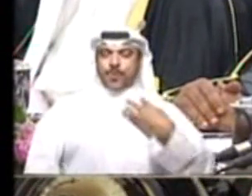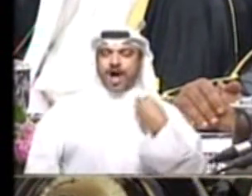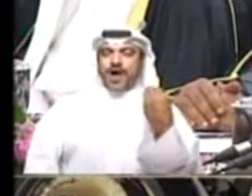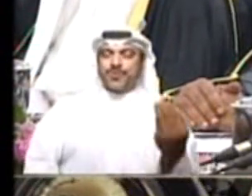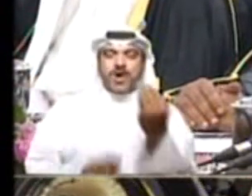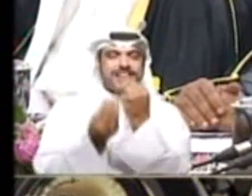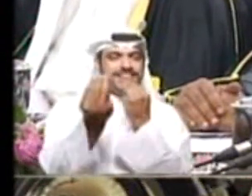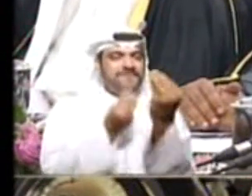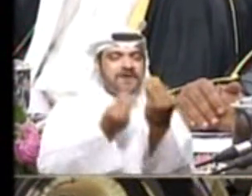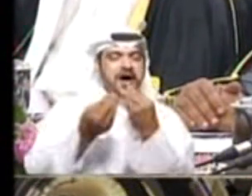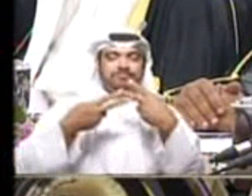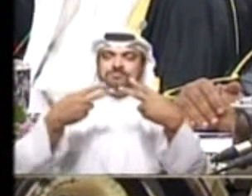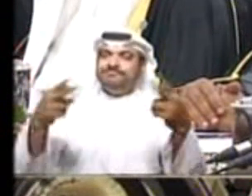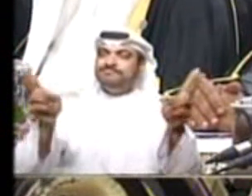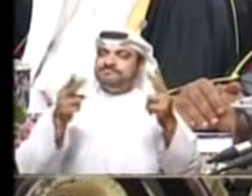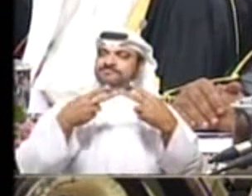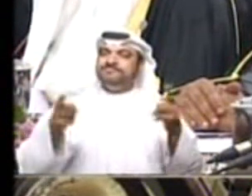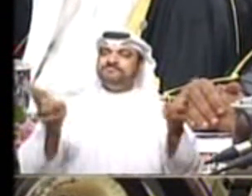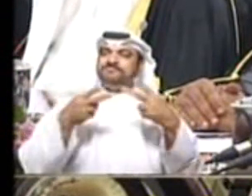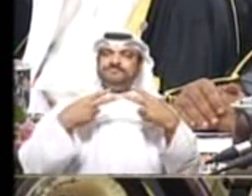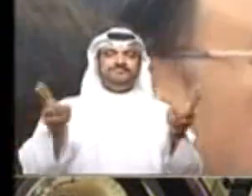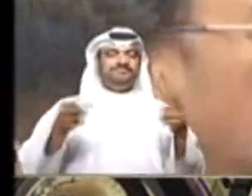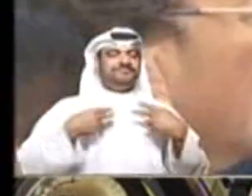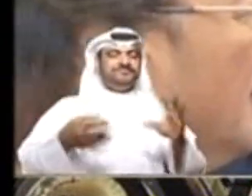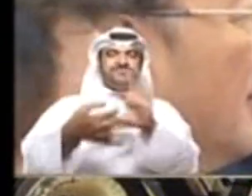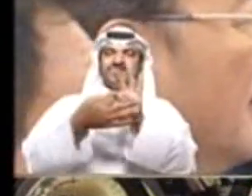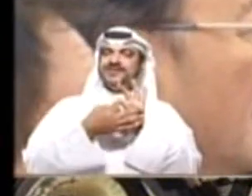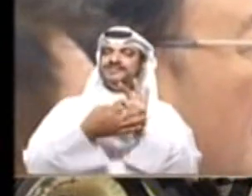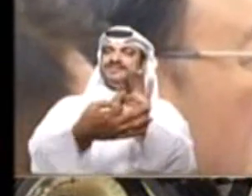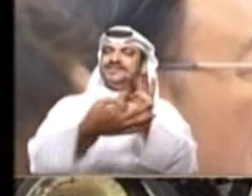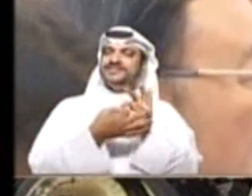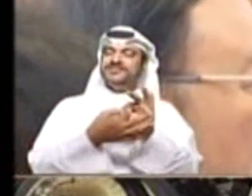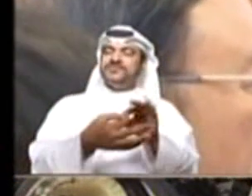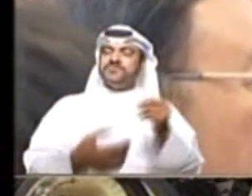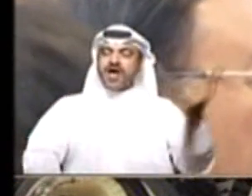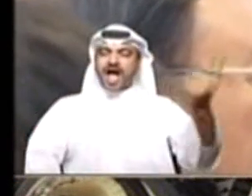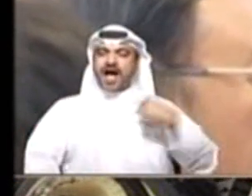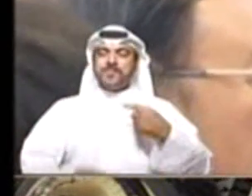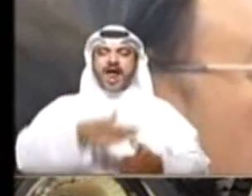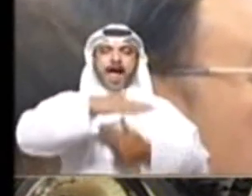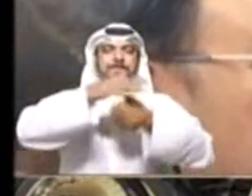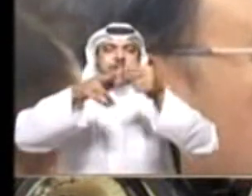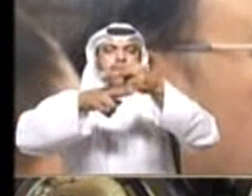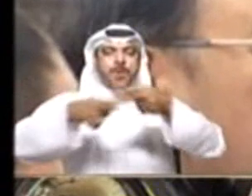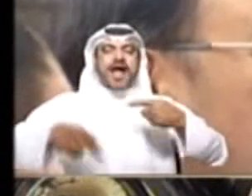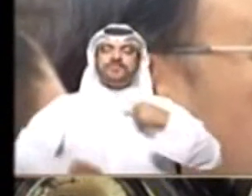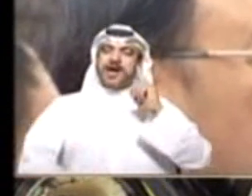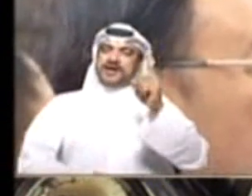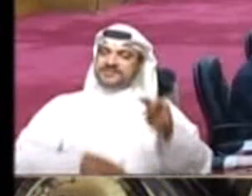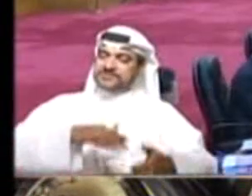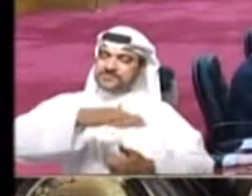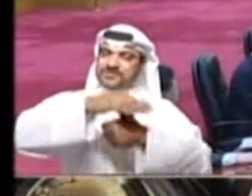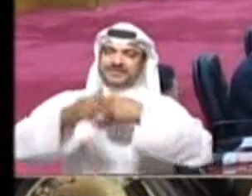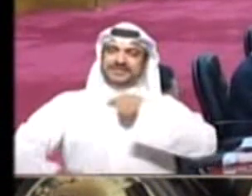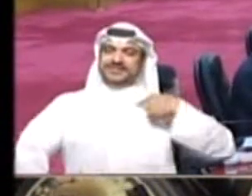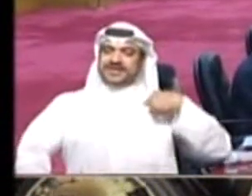التفاهم والصداقة التي تجمع دولة الكويت وجمهورية الصين الشعبية، تمثيلا لرغبة الجانبين بدعم التعاون الثنائي على كافة